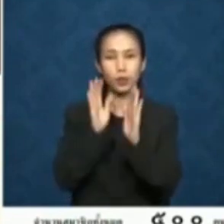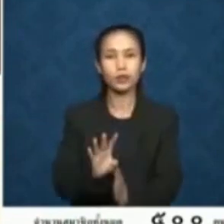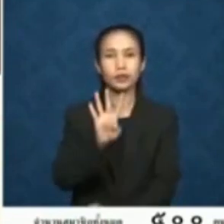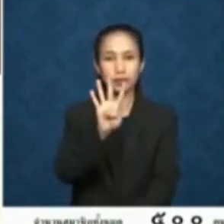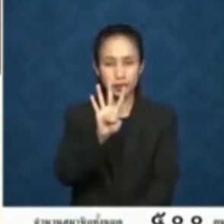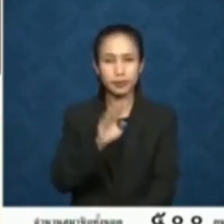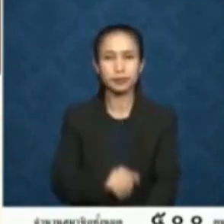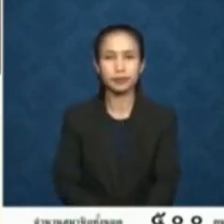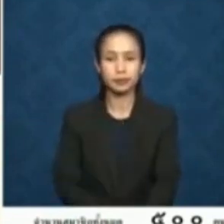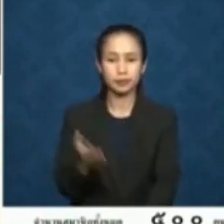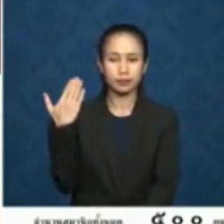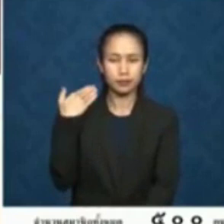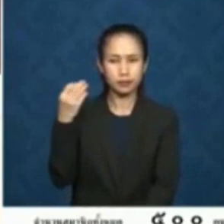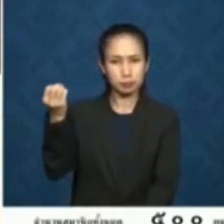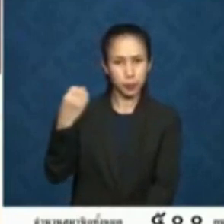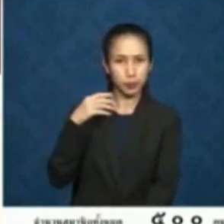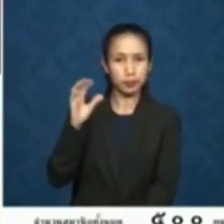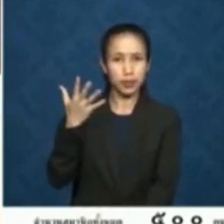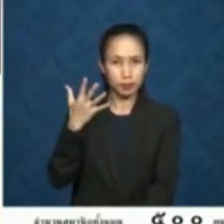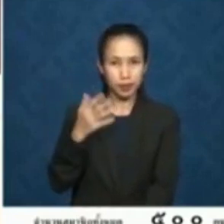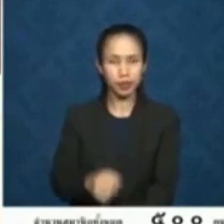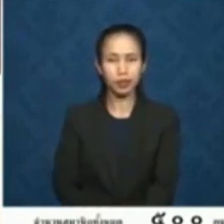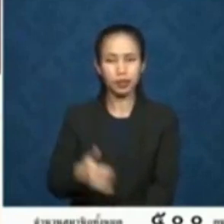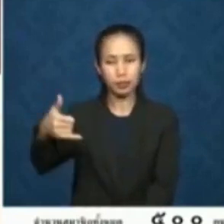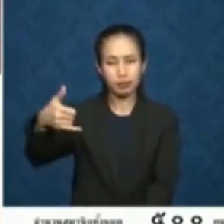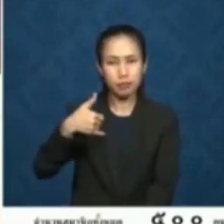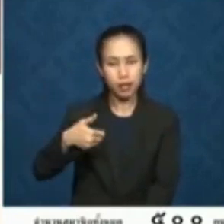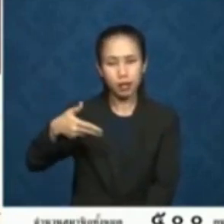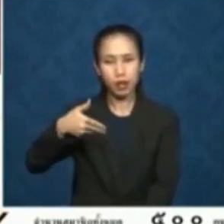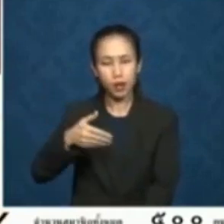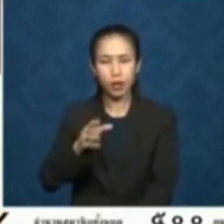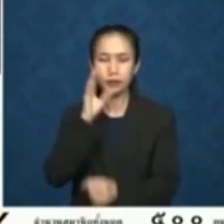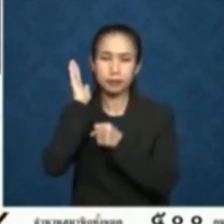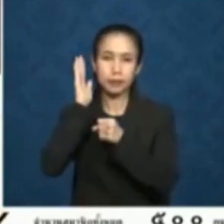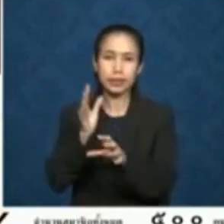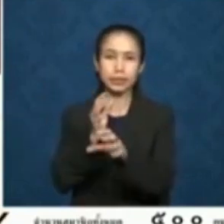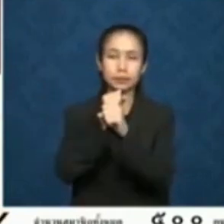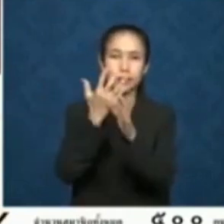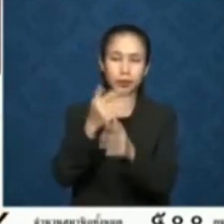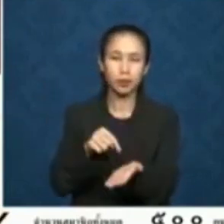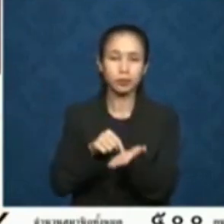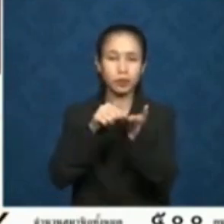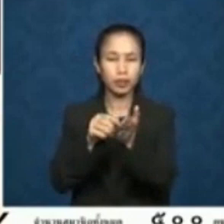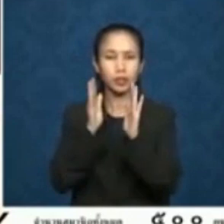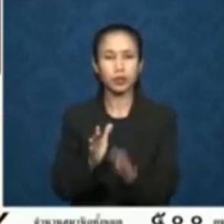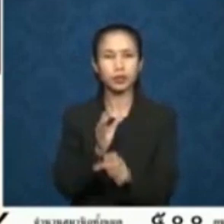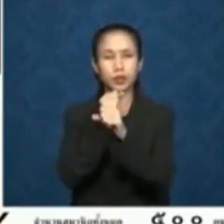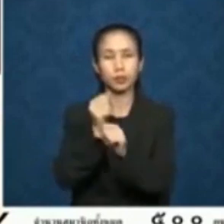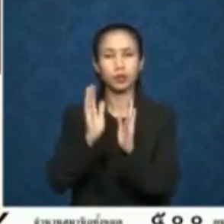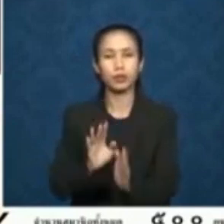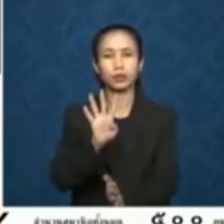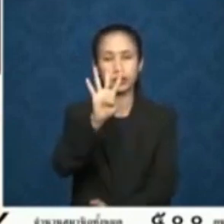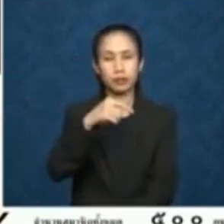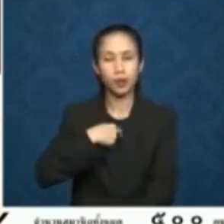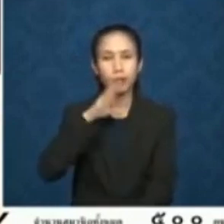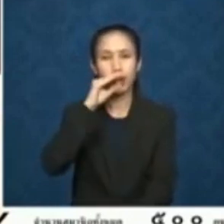ผู้สรุปอยู่4ท่านนะครับจากนั้นก็ท่านก็ไม่ได้แสดงตนท่า ท่านก็ไม่ได้มาติดต่อแล้วผมจะรู้ได้ไงก็เ